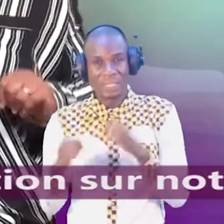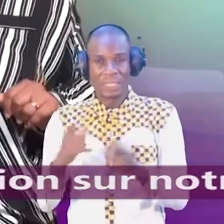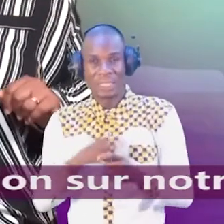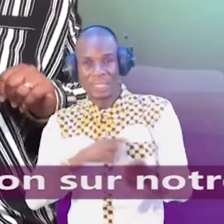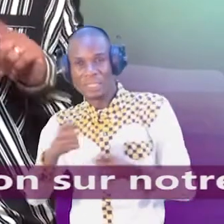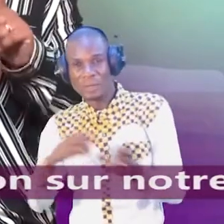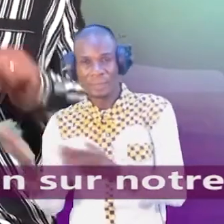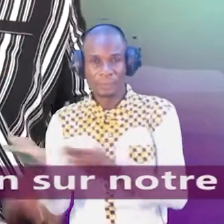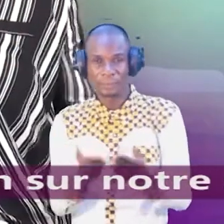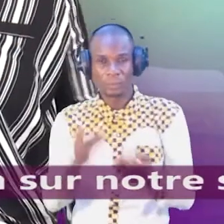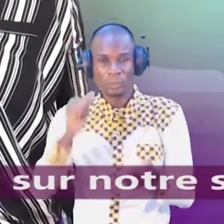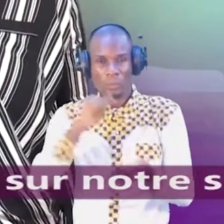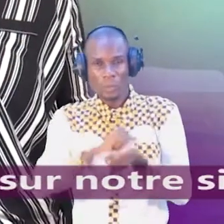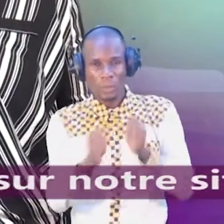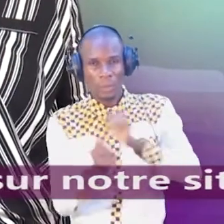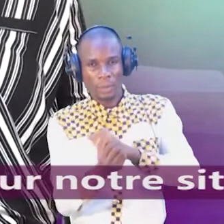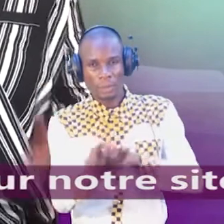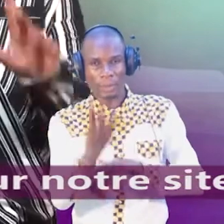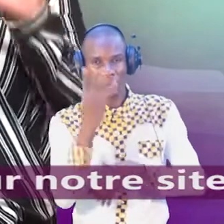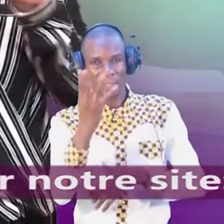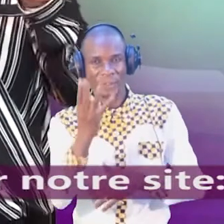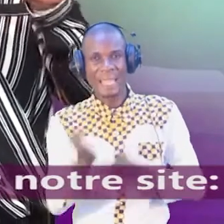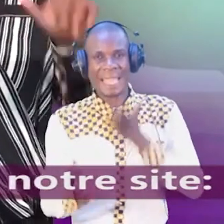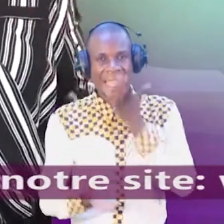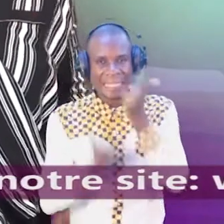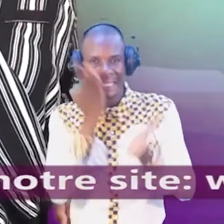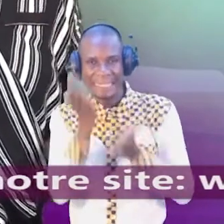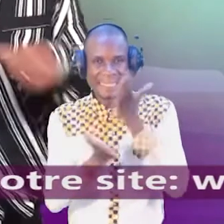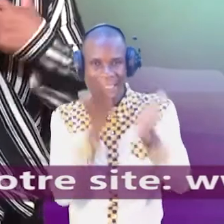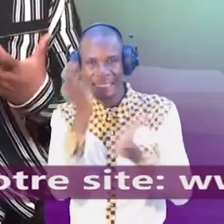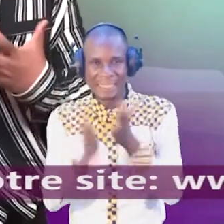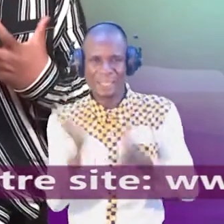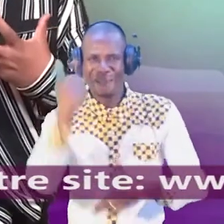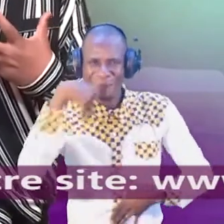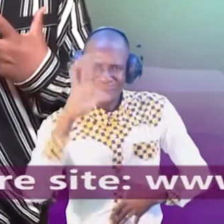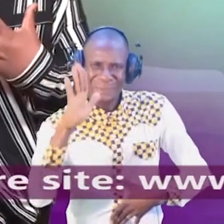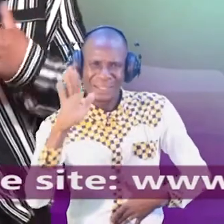Mpe soki osaleli makambo oyo na mwa mikolo kaka okomona posa likaya esili.